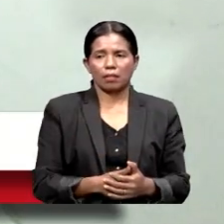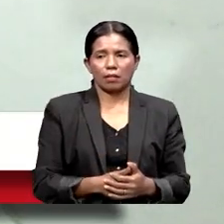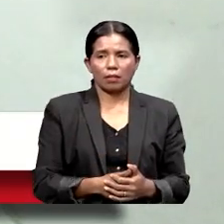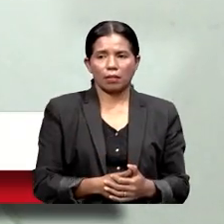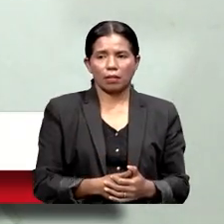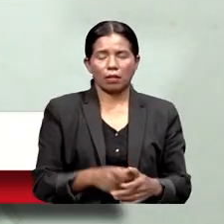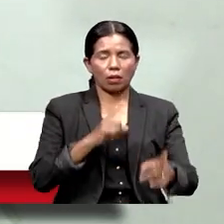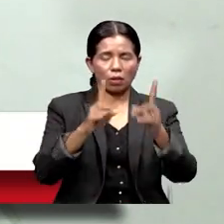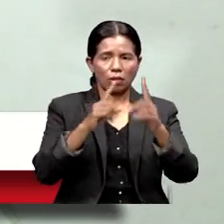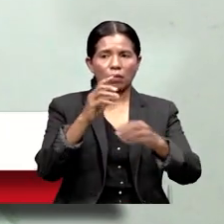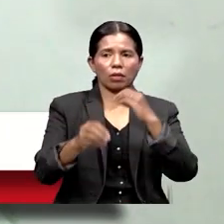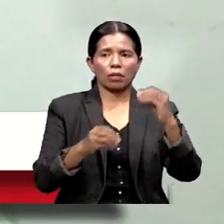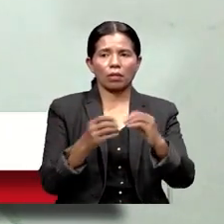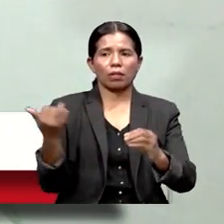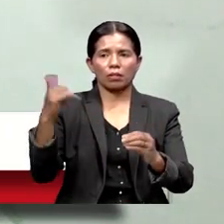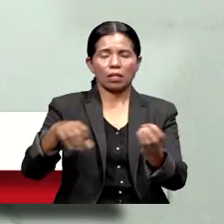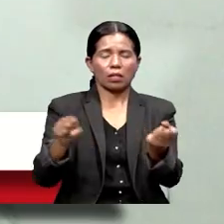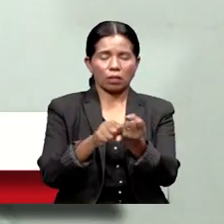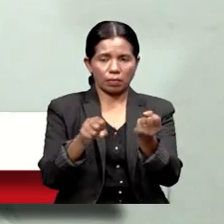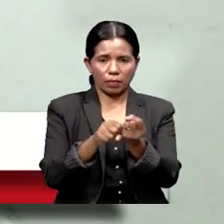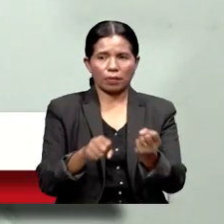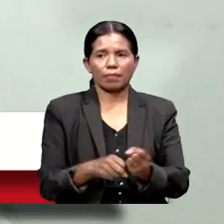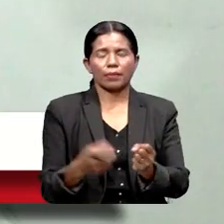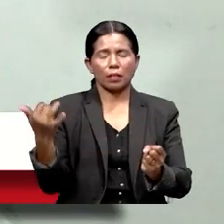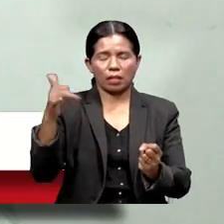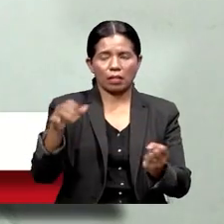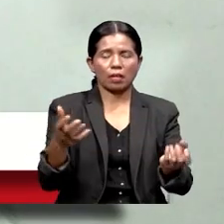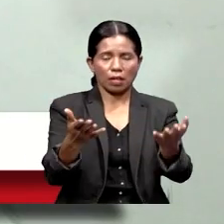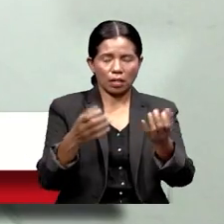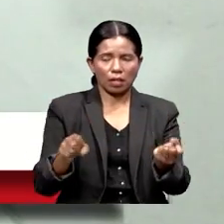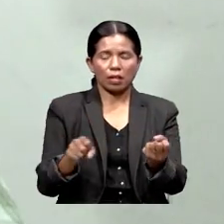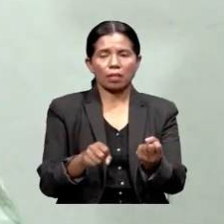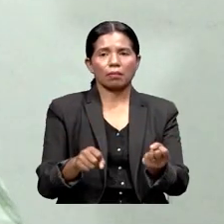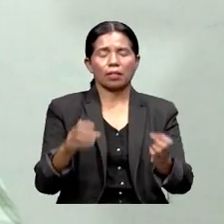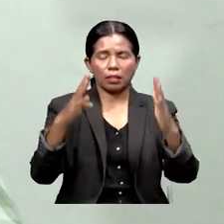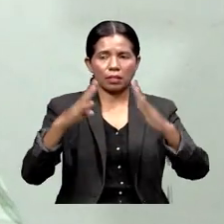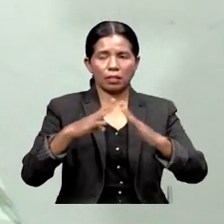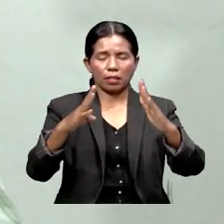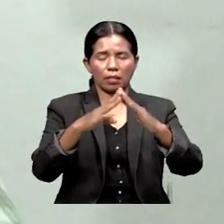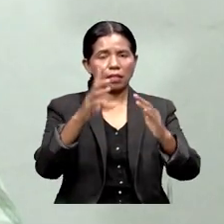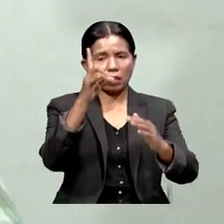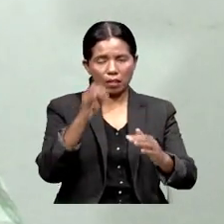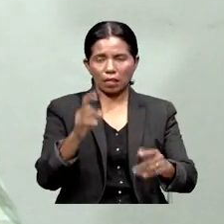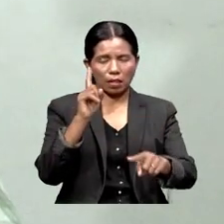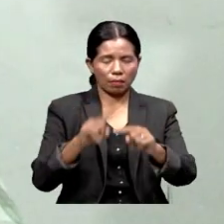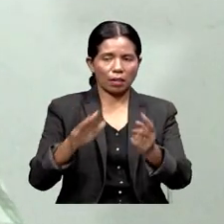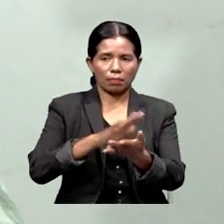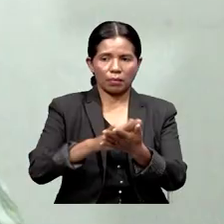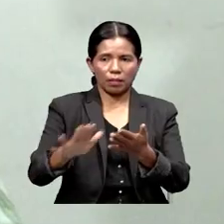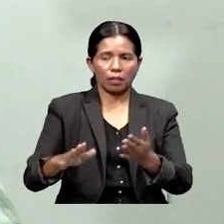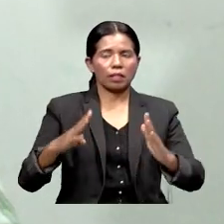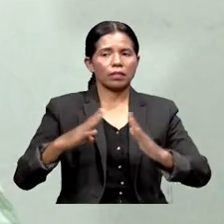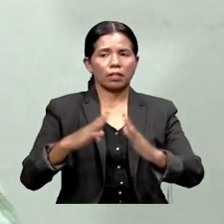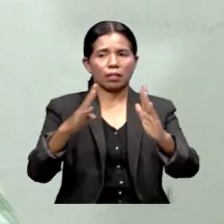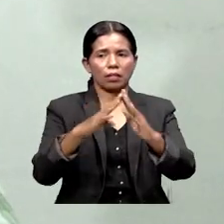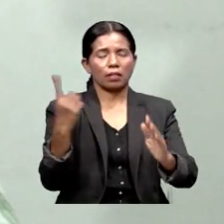Nebe Kulia Katakansa Sira suporta. Sira dunia mahakarak sira di diri ini, rebel mos. Sira di diri ini